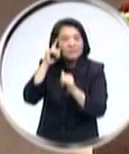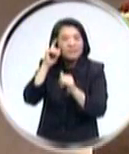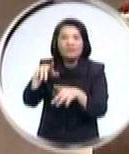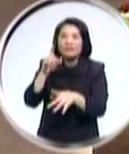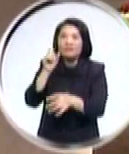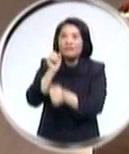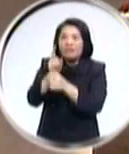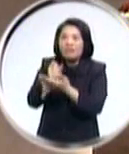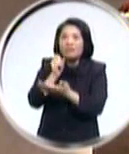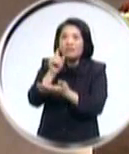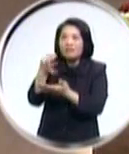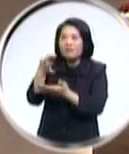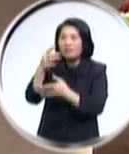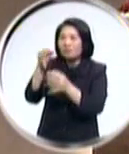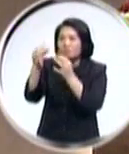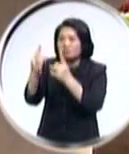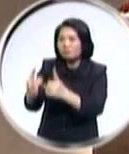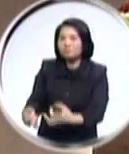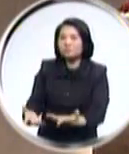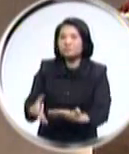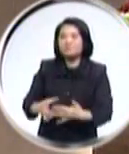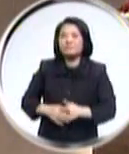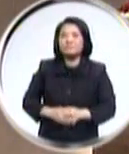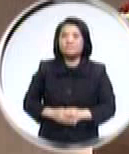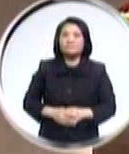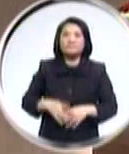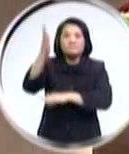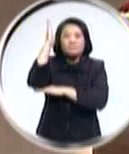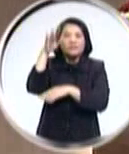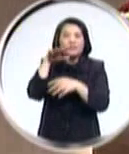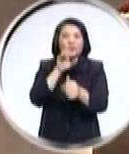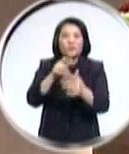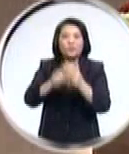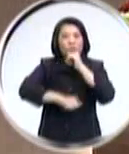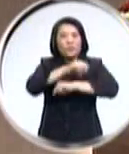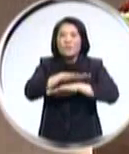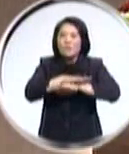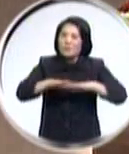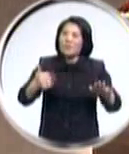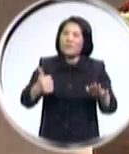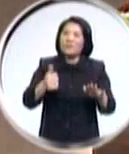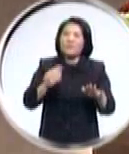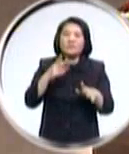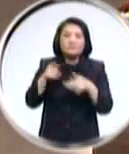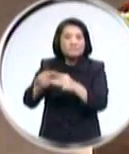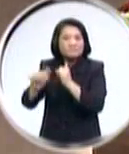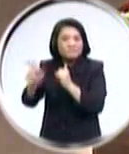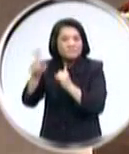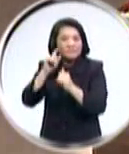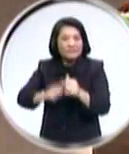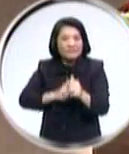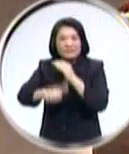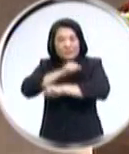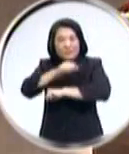小。马政府不断的打安定牌，但是对人民而言，什么是安